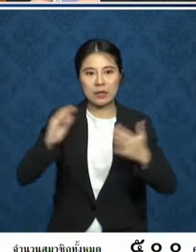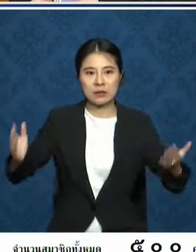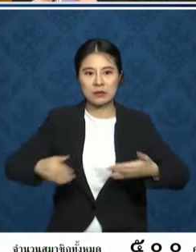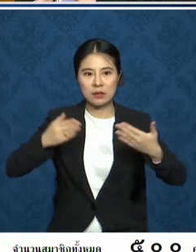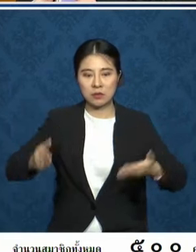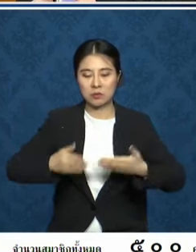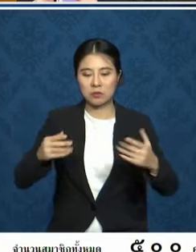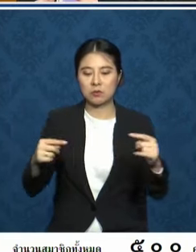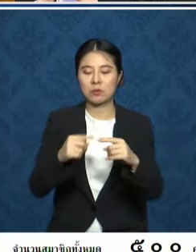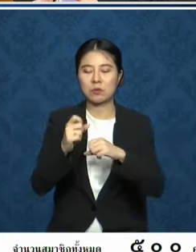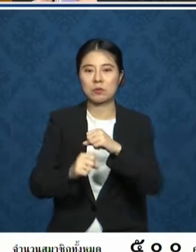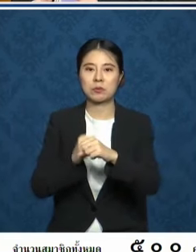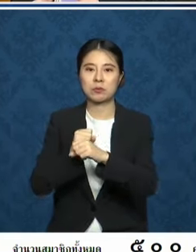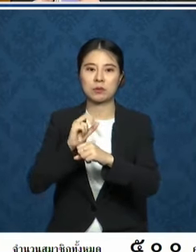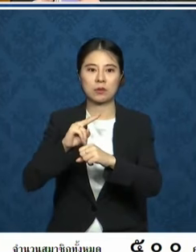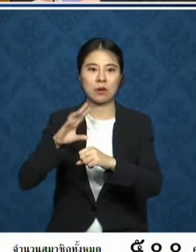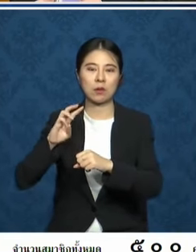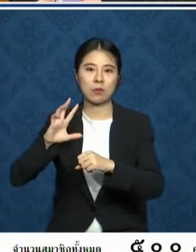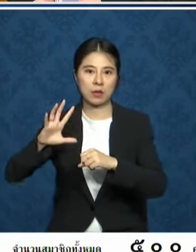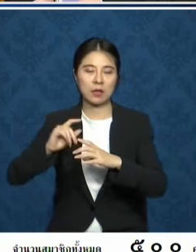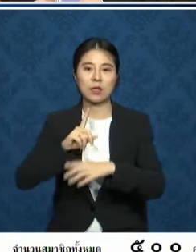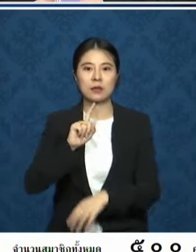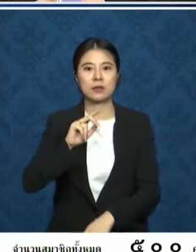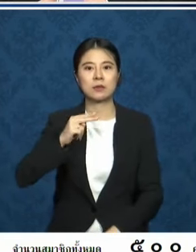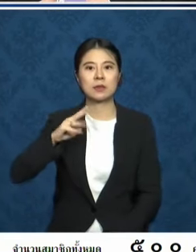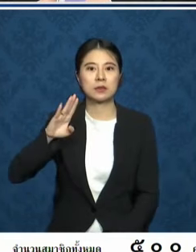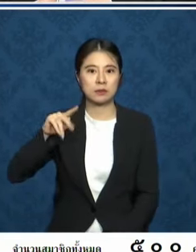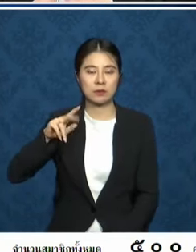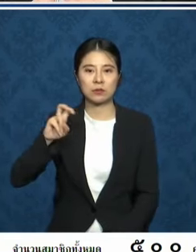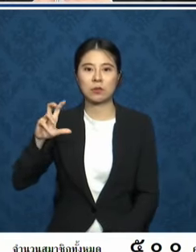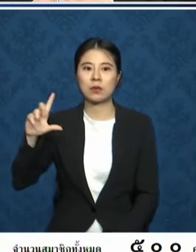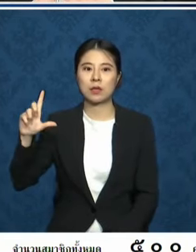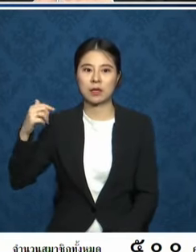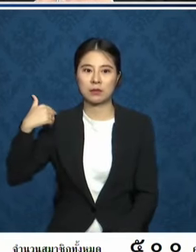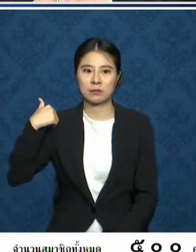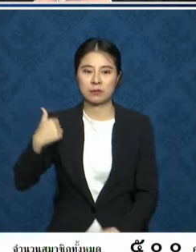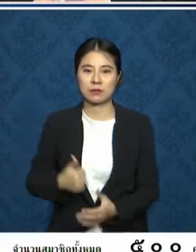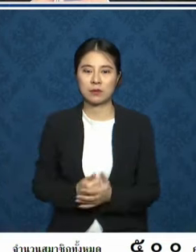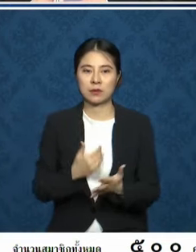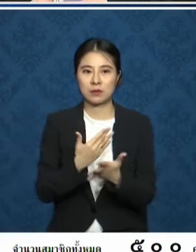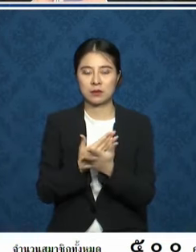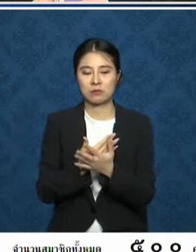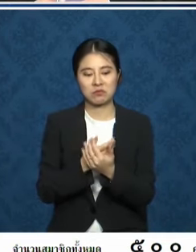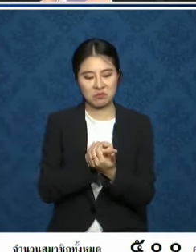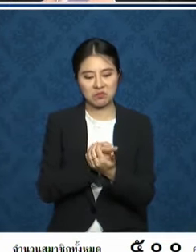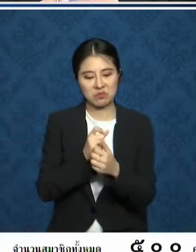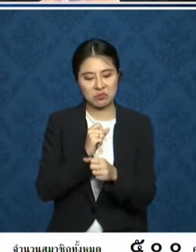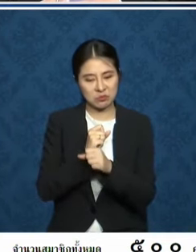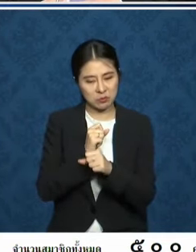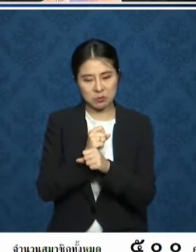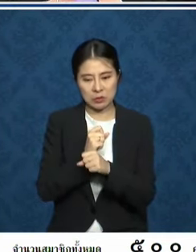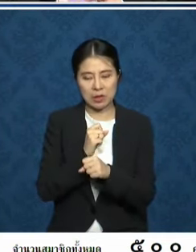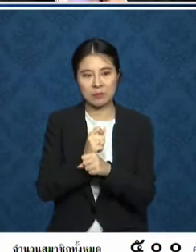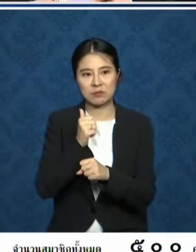ิดการลงทุนในเฉพาะปี 65 อีก 14,200 กวาล้านสำหรับคาม Excellence แลวก็ Relev